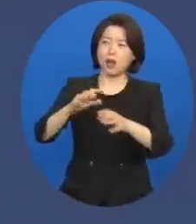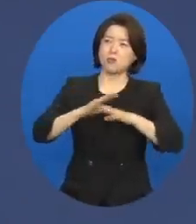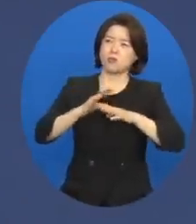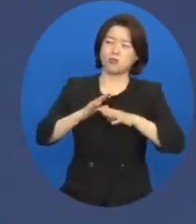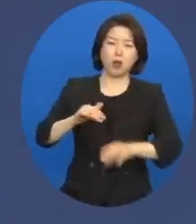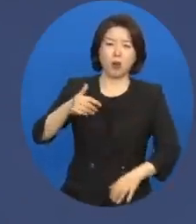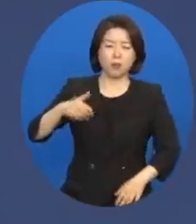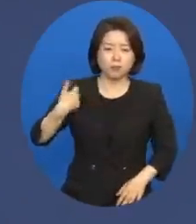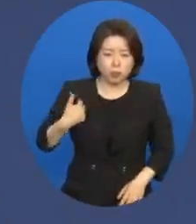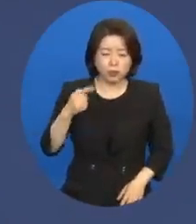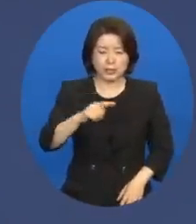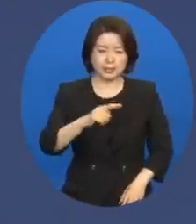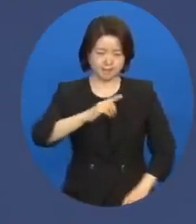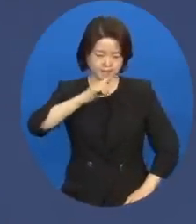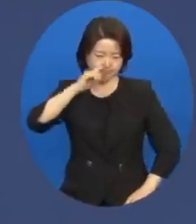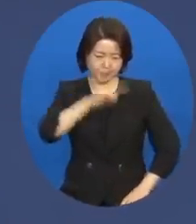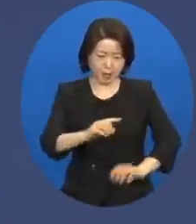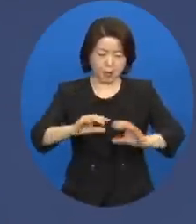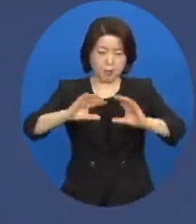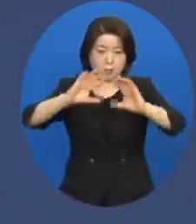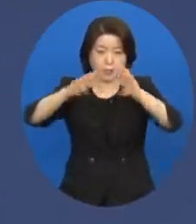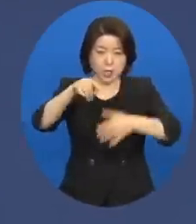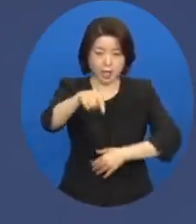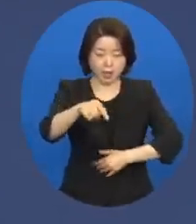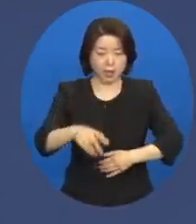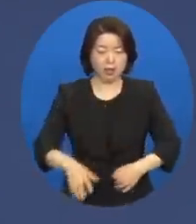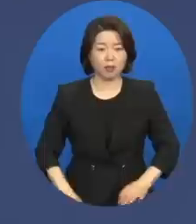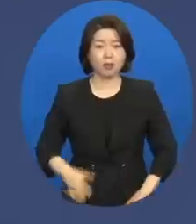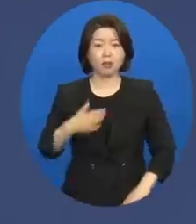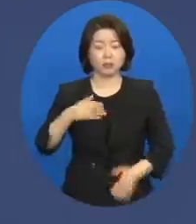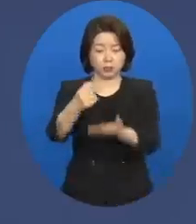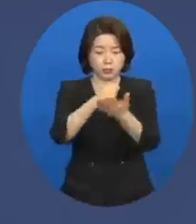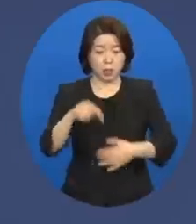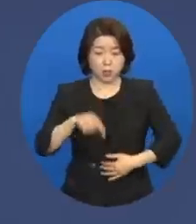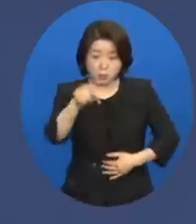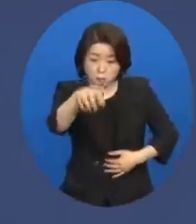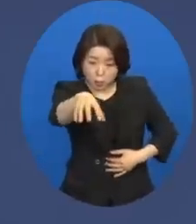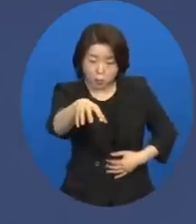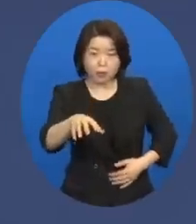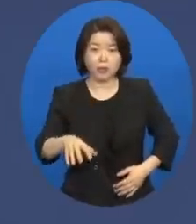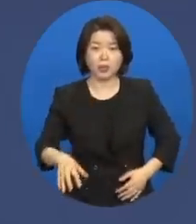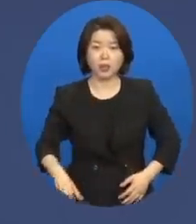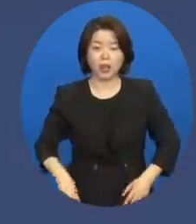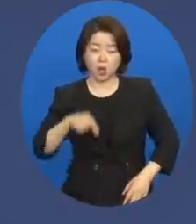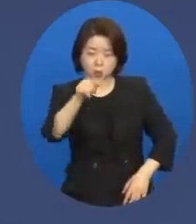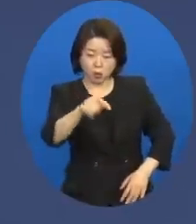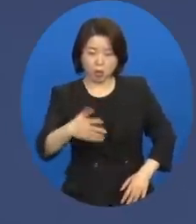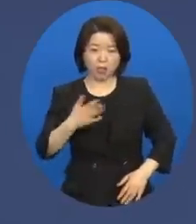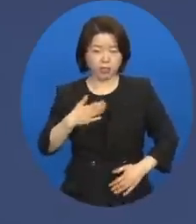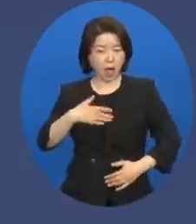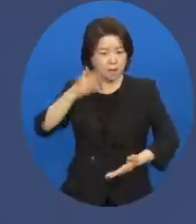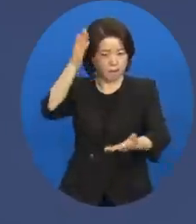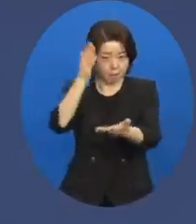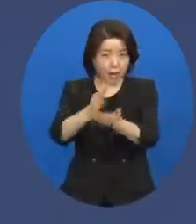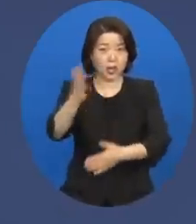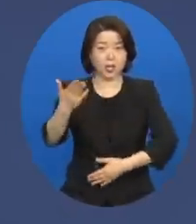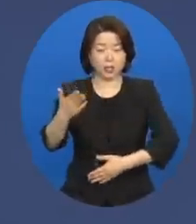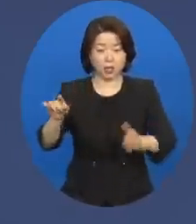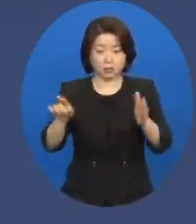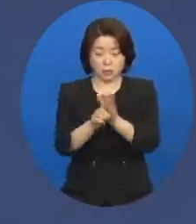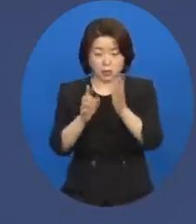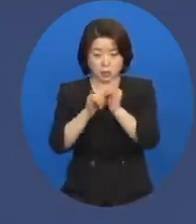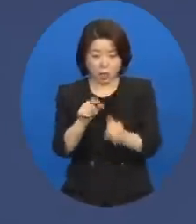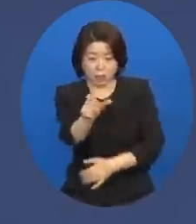이 패역한 세대의 문명의 바로 그 한복판에 그 자리에 거기에 있지 말아야 할 크리스천이